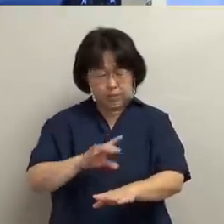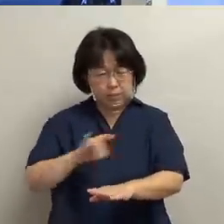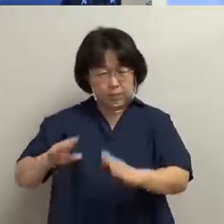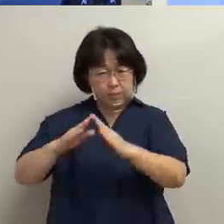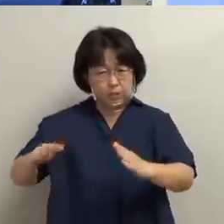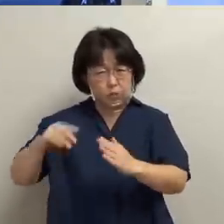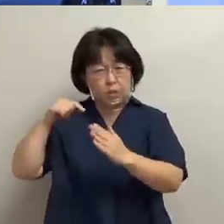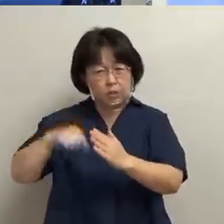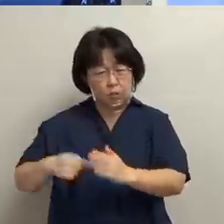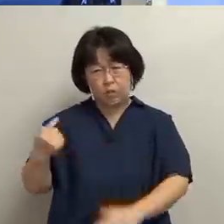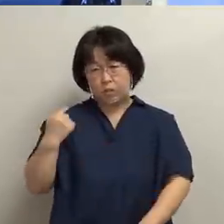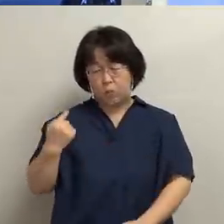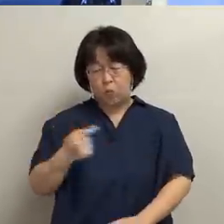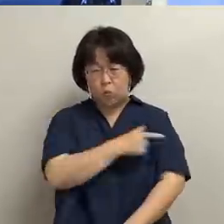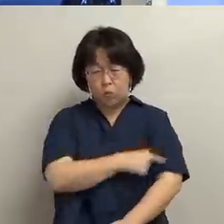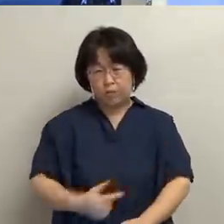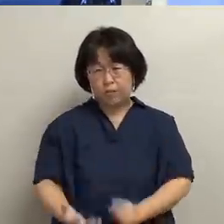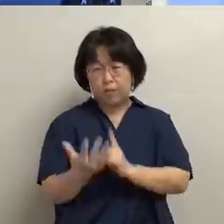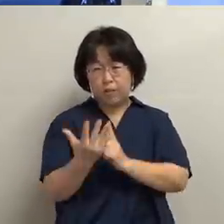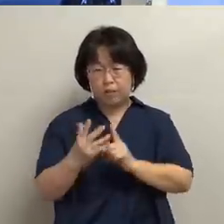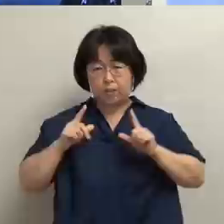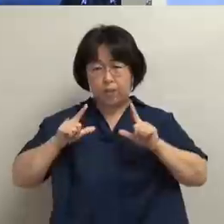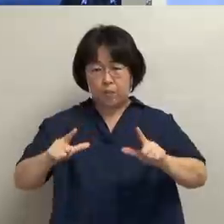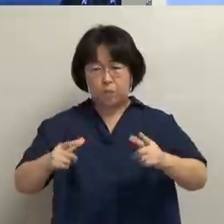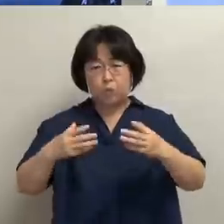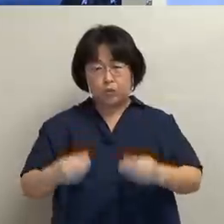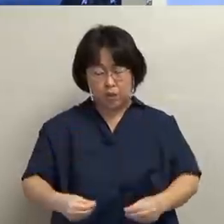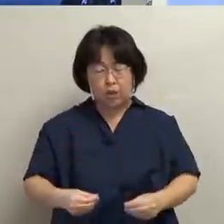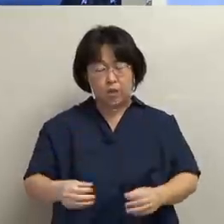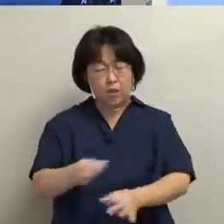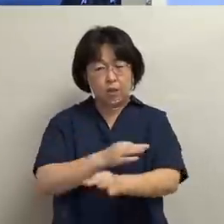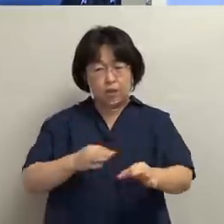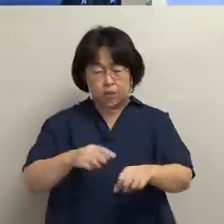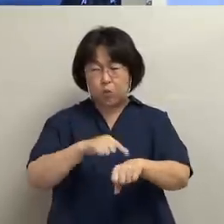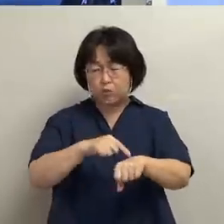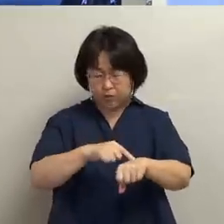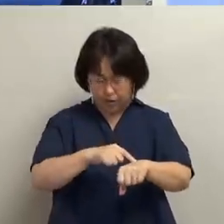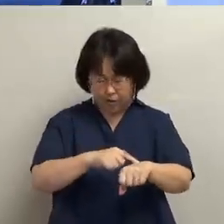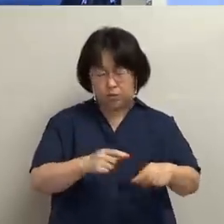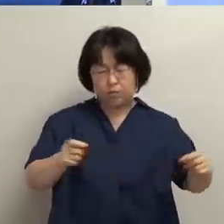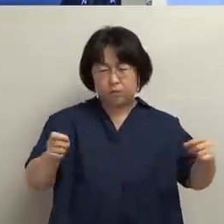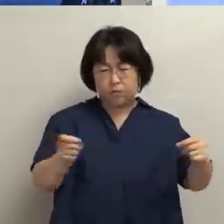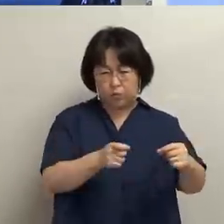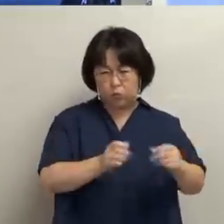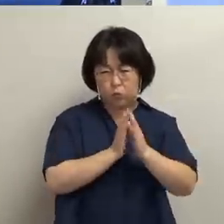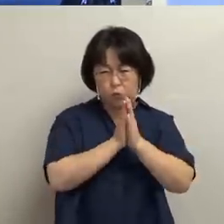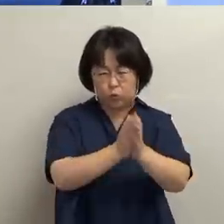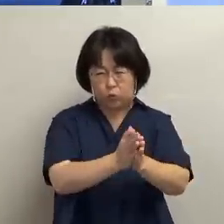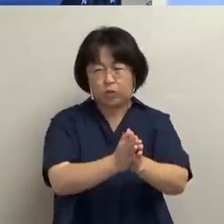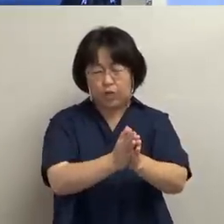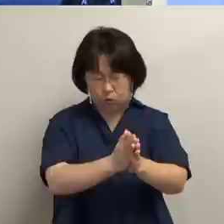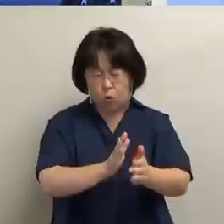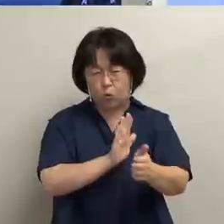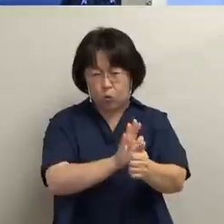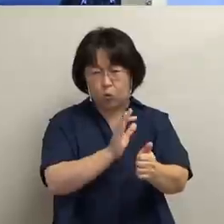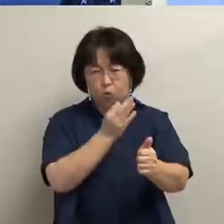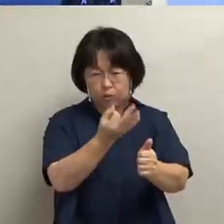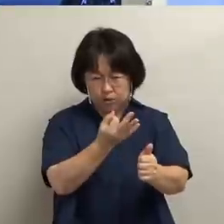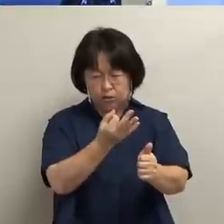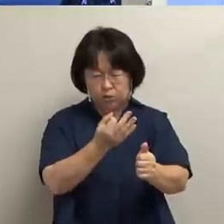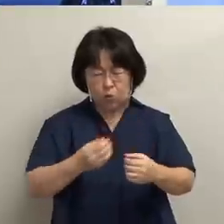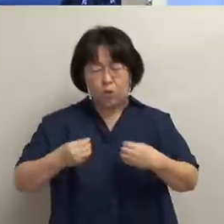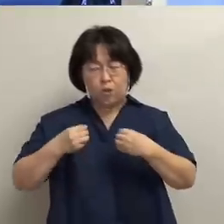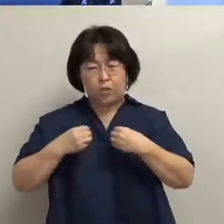ね昨日の記者会見で発表したまゆ行時間短縮妖精の協力金それから感染